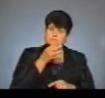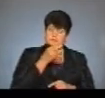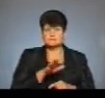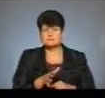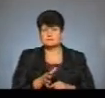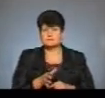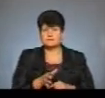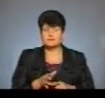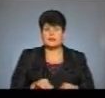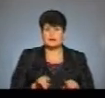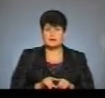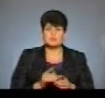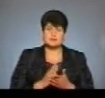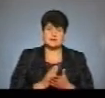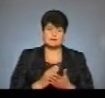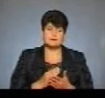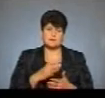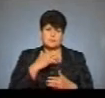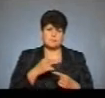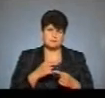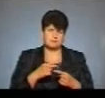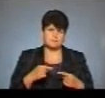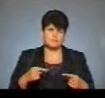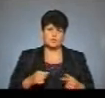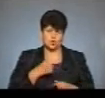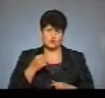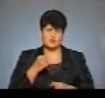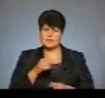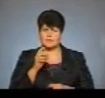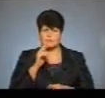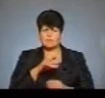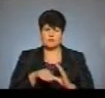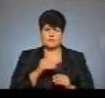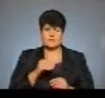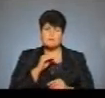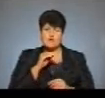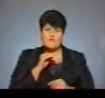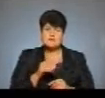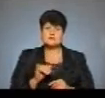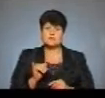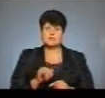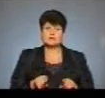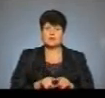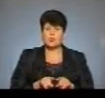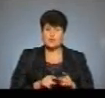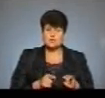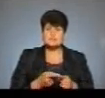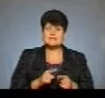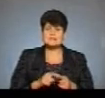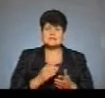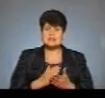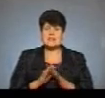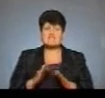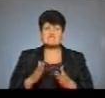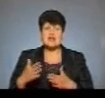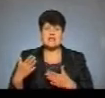не її професія. Так само є дуже багато дорослих, які невдало обрали професію. І також це є як варіант